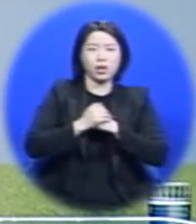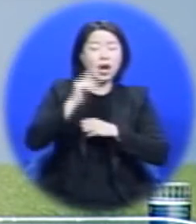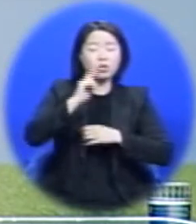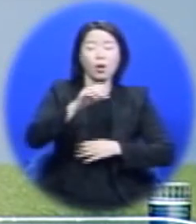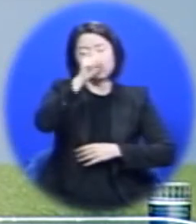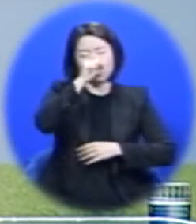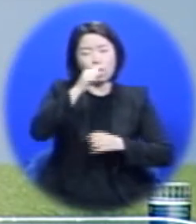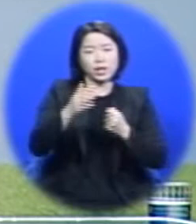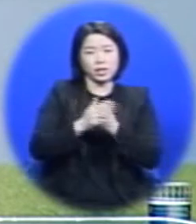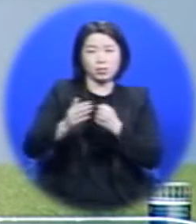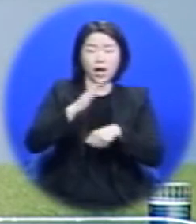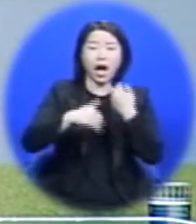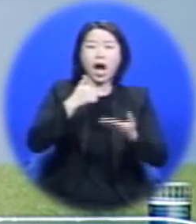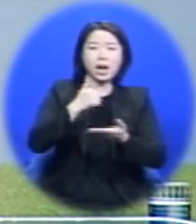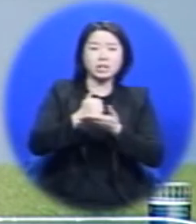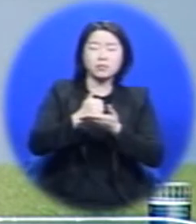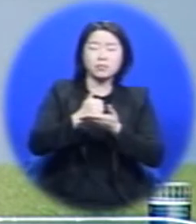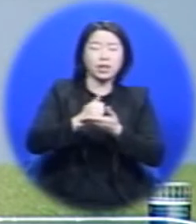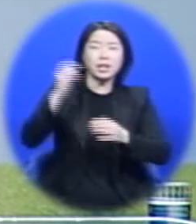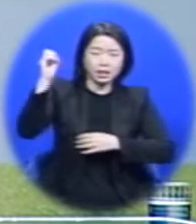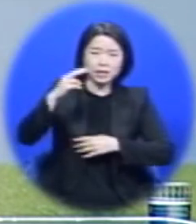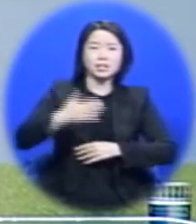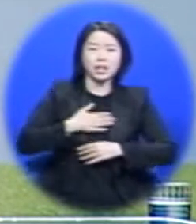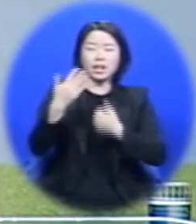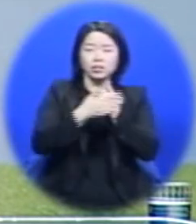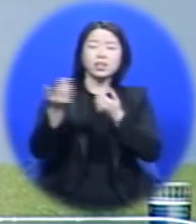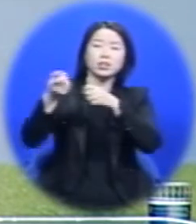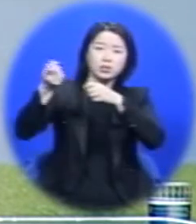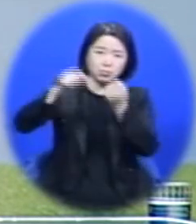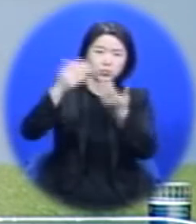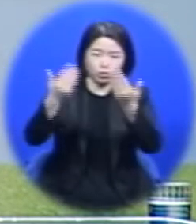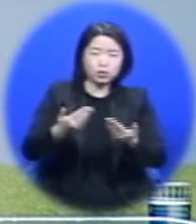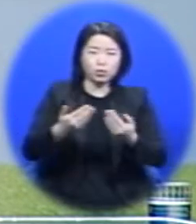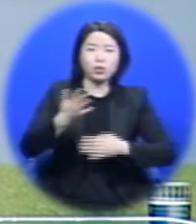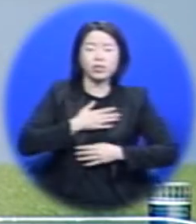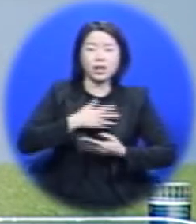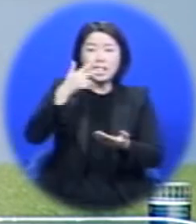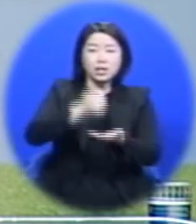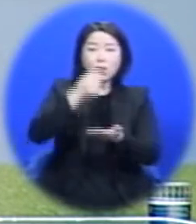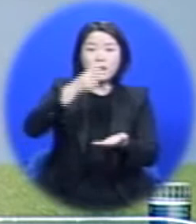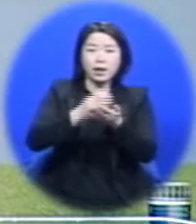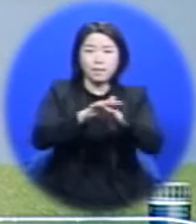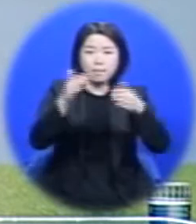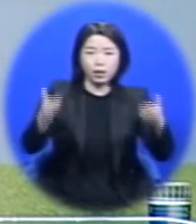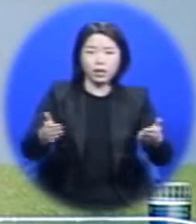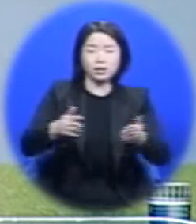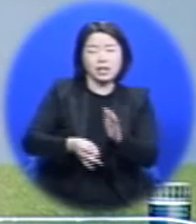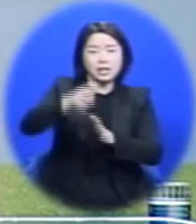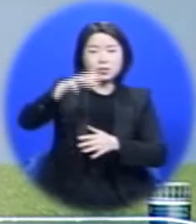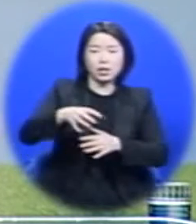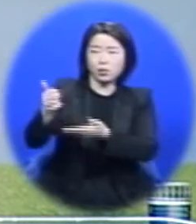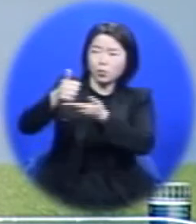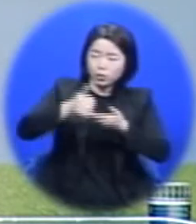너무 좋아서 하나님께서 다시 내게 은혜를 베푸시고 그리고 내가 여호와의 법궤를 예루살렘에 이렇게 모셔올 수 있게